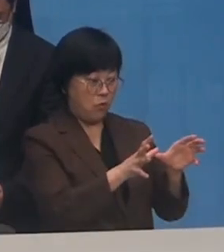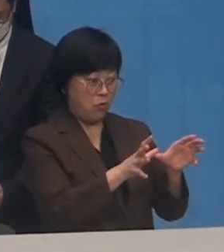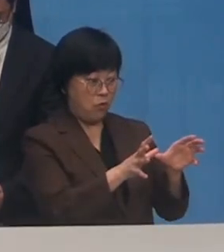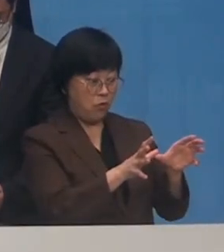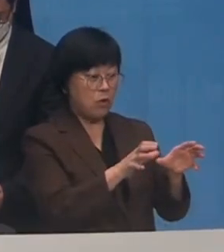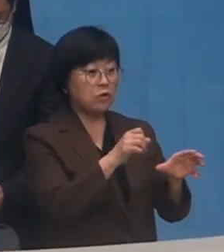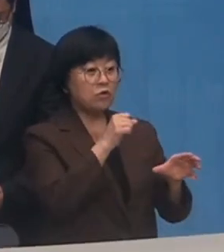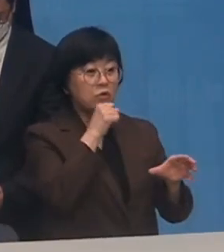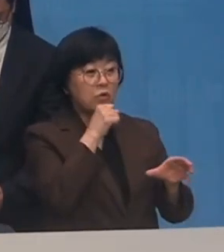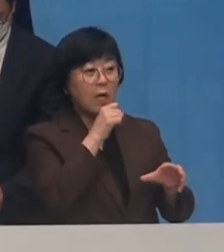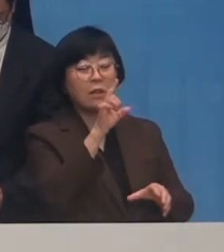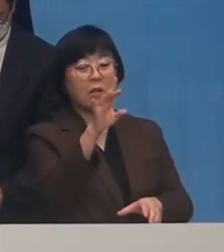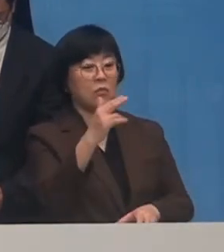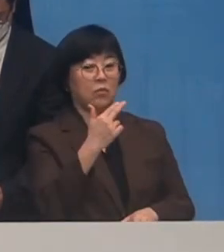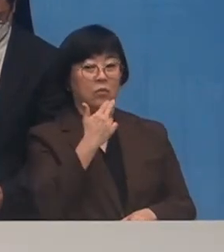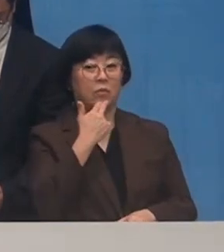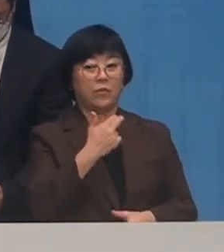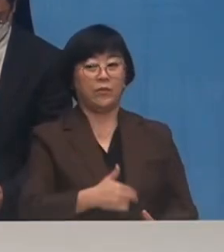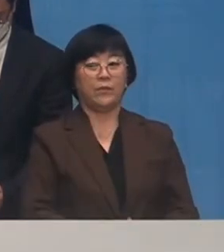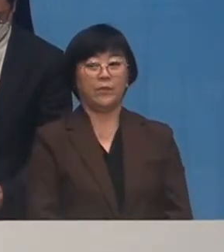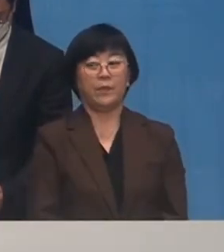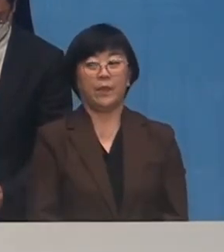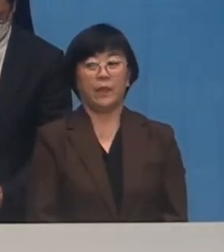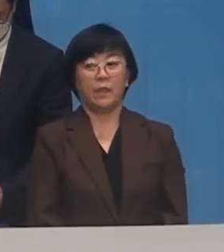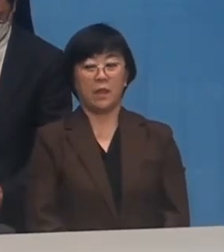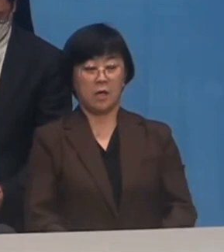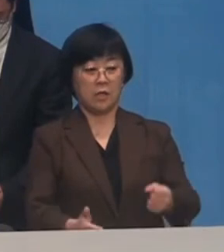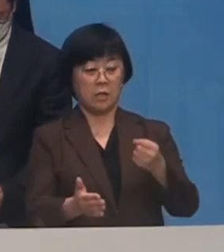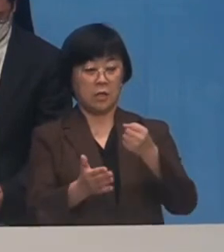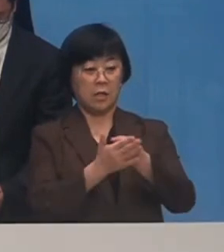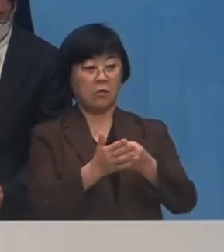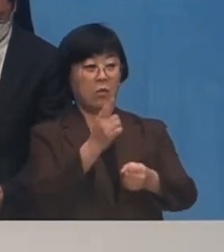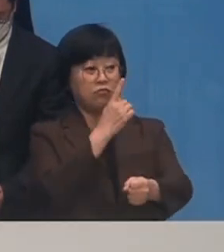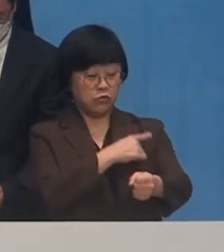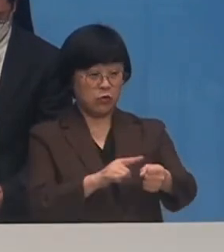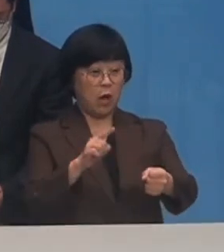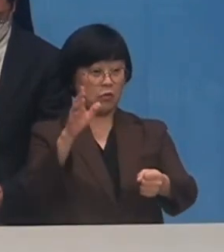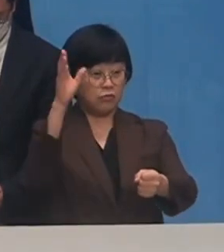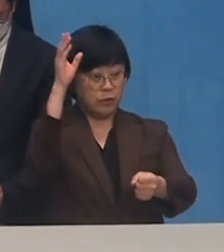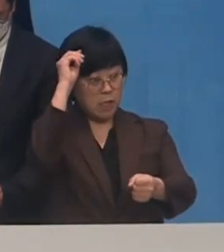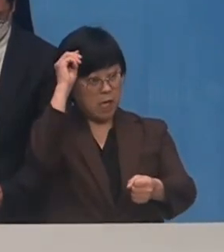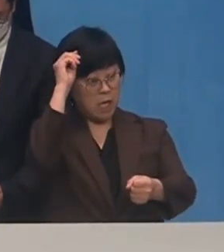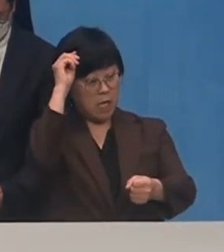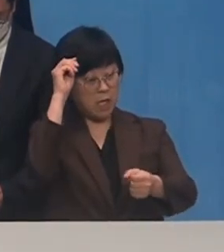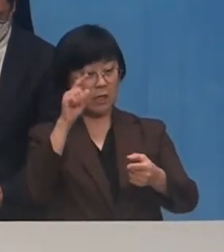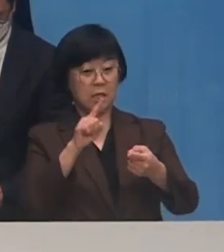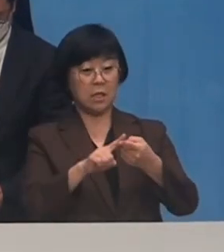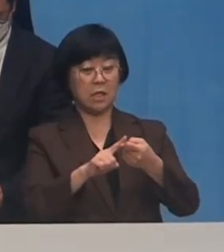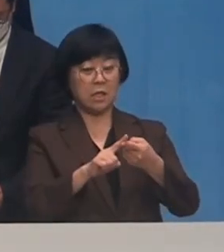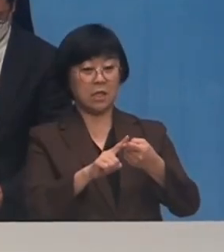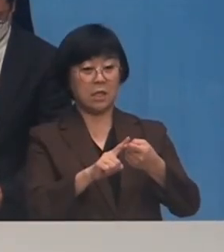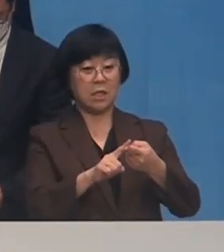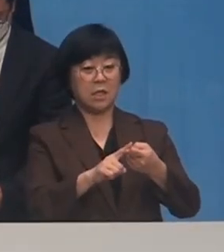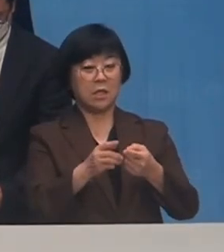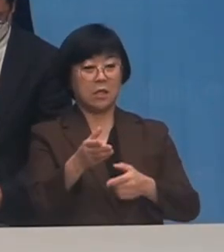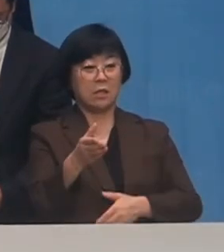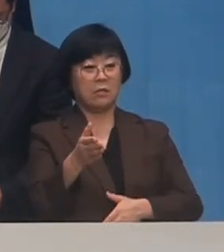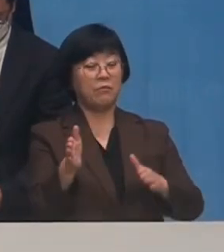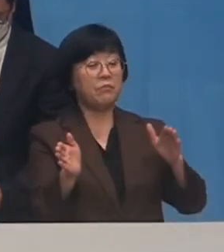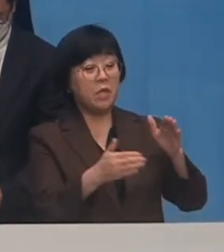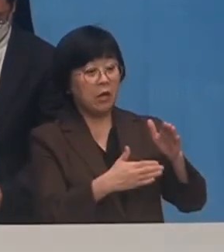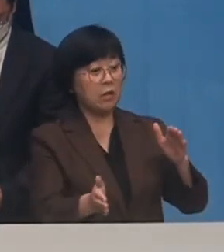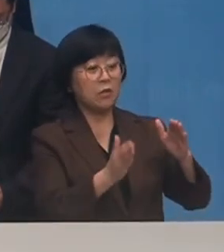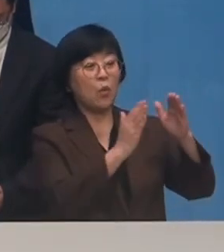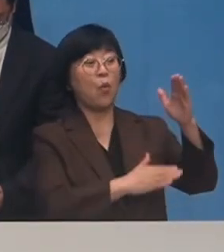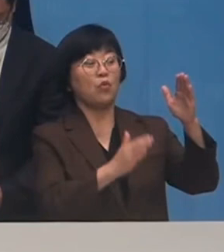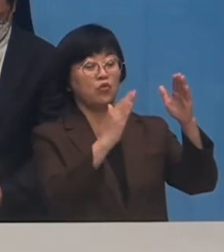실적이 전무했습니다. 그래서 무능하고 무지한 빌공짜의